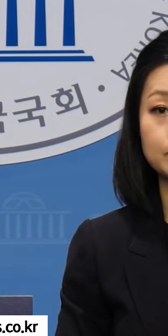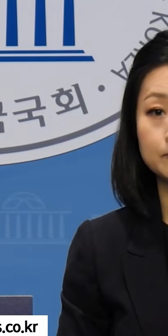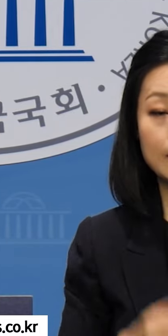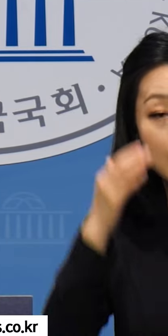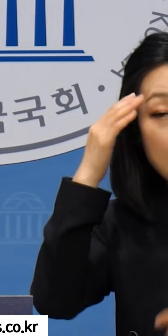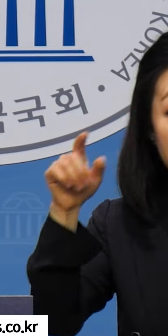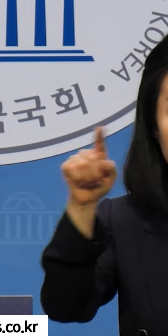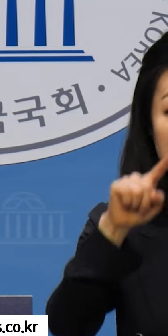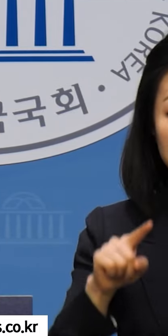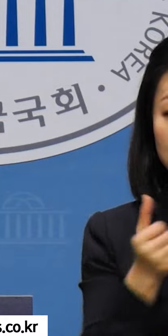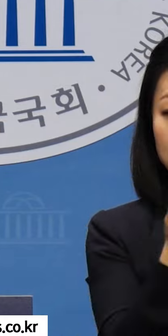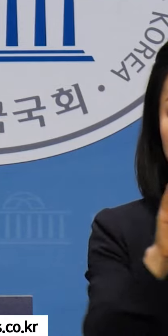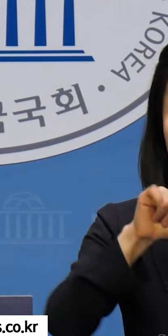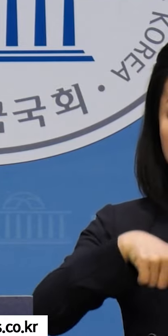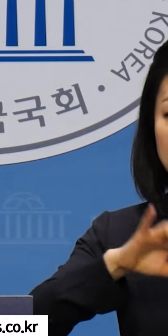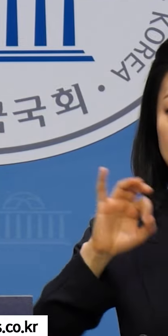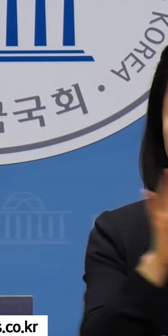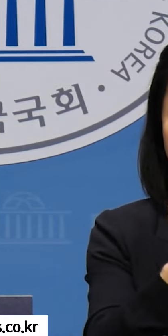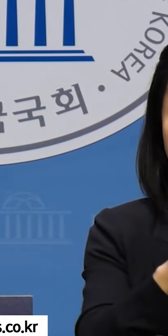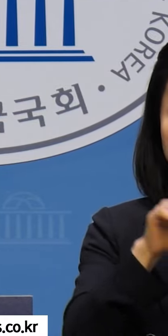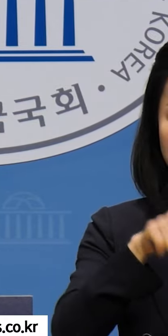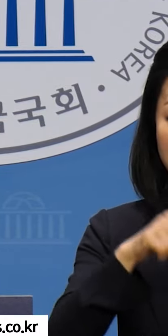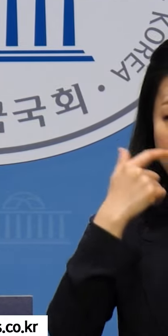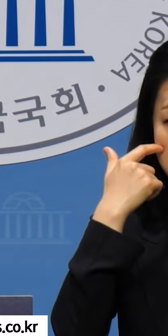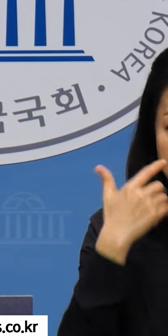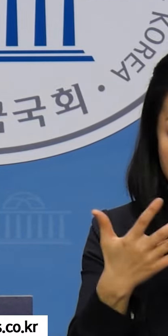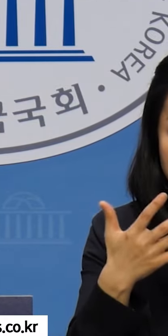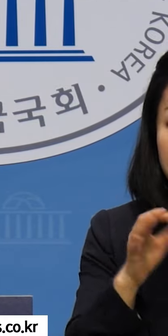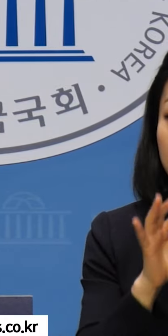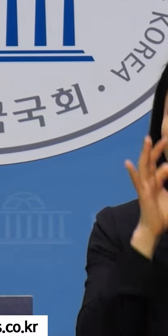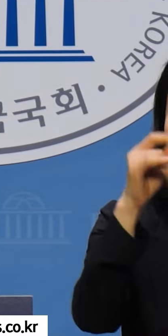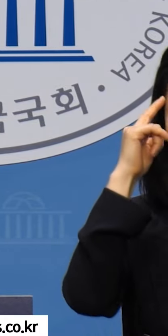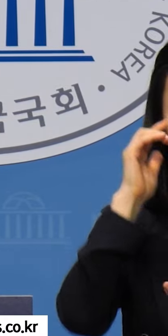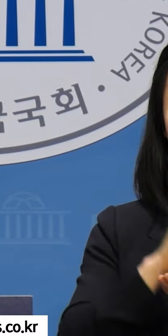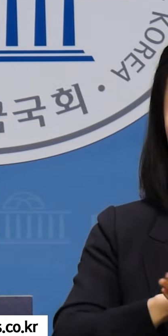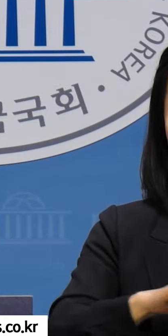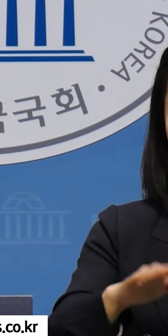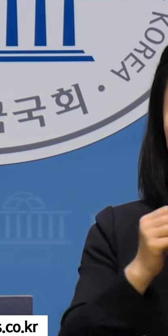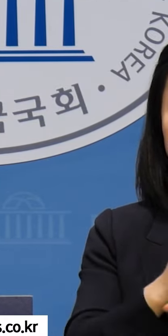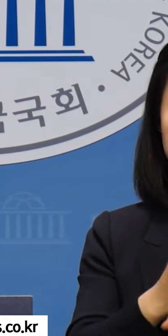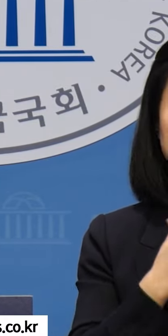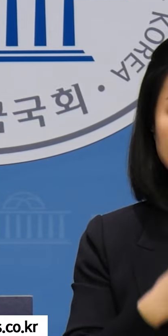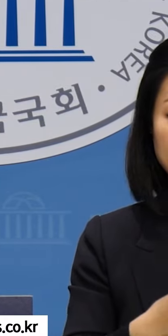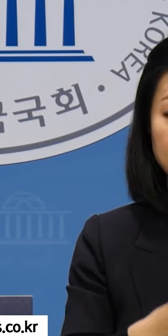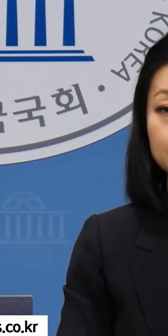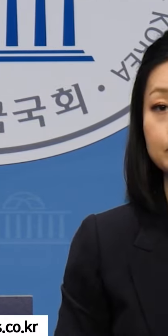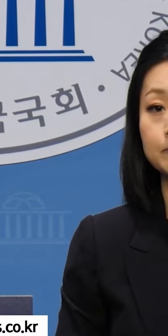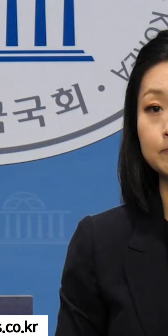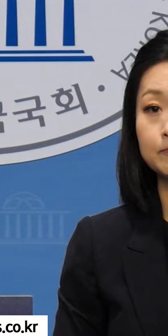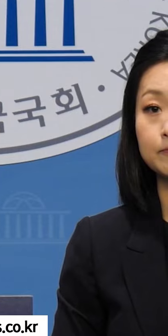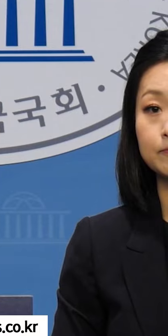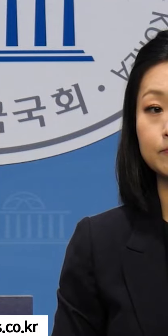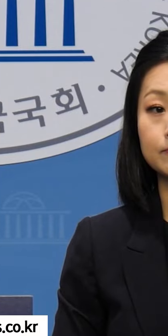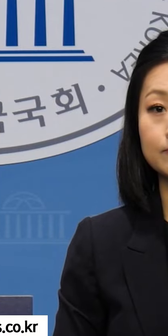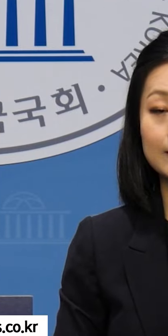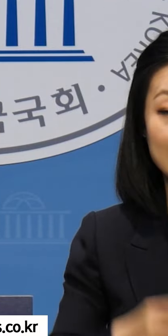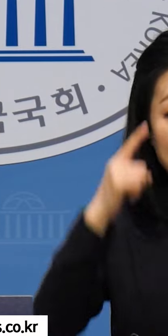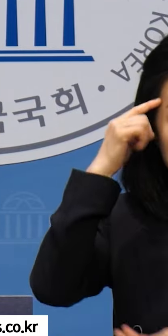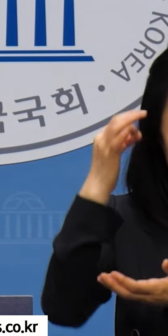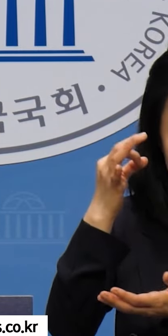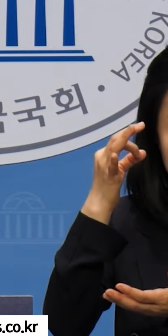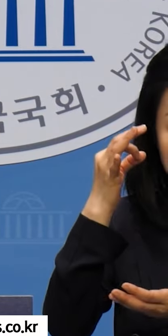한반도 비핵화 목표를 분명히 하고 항구적 평화공존 체제를 모색하겠습니다 가치와